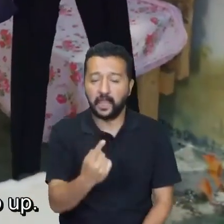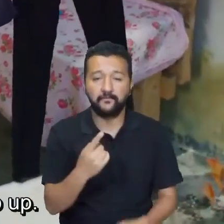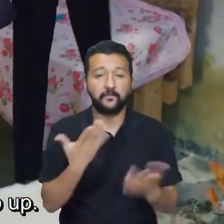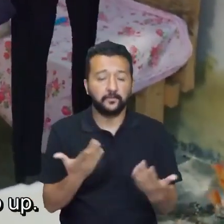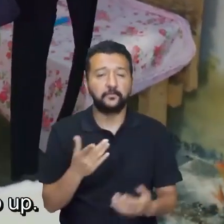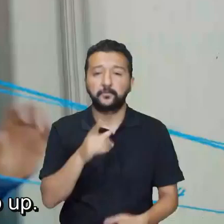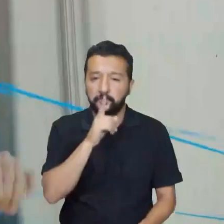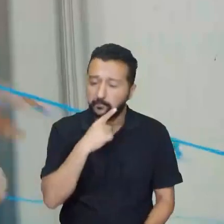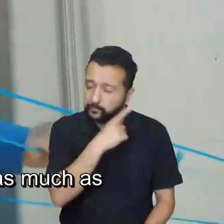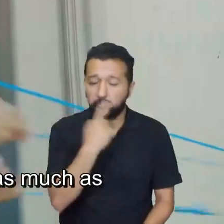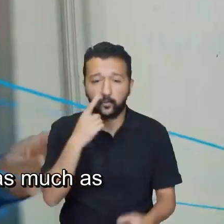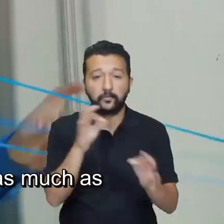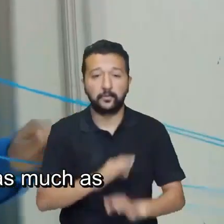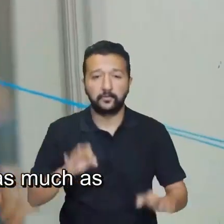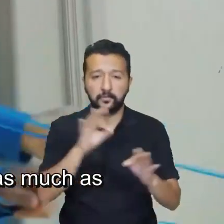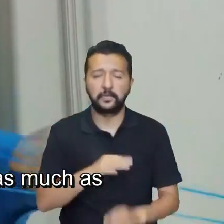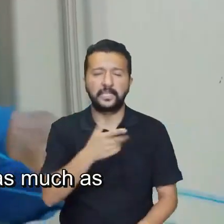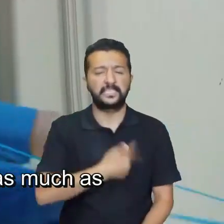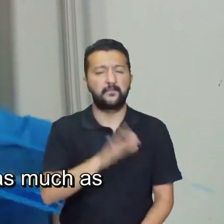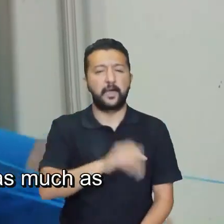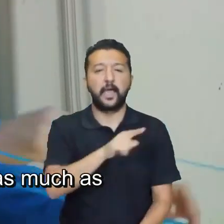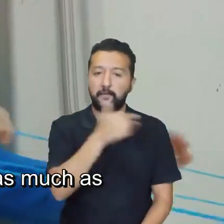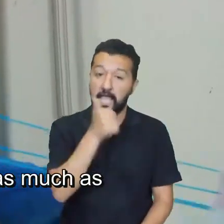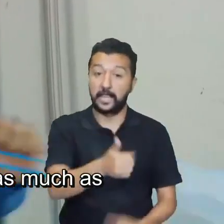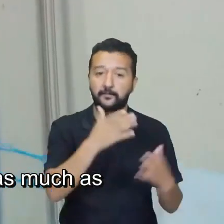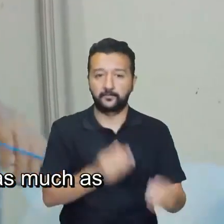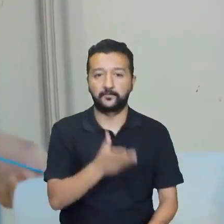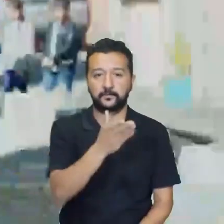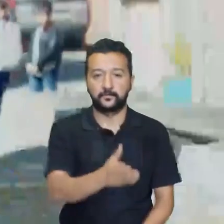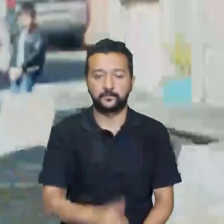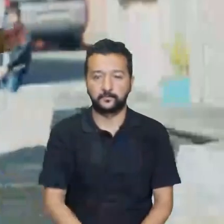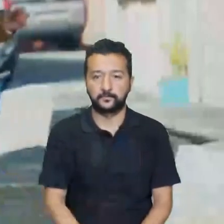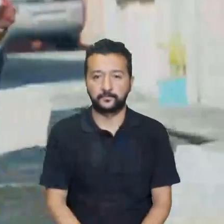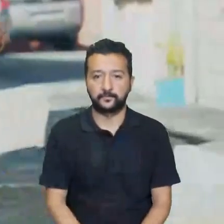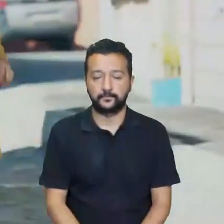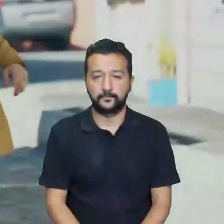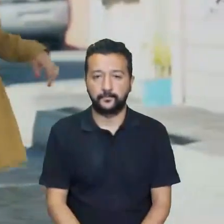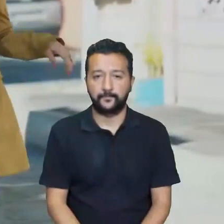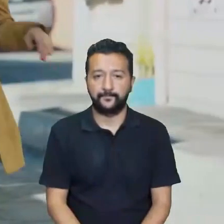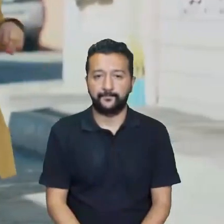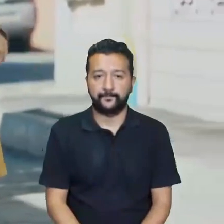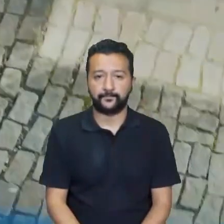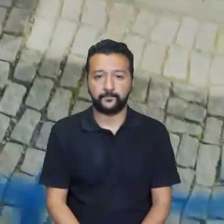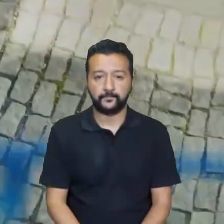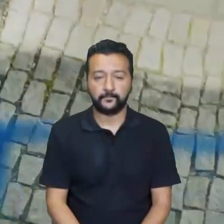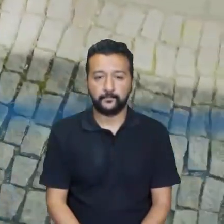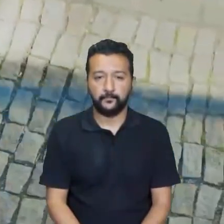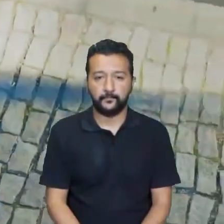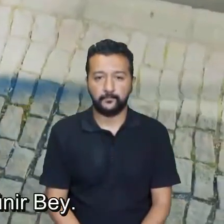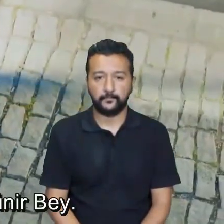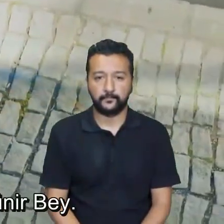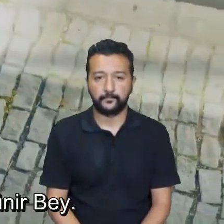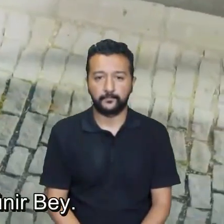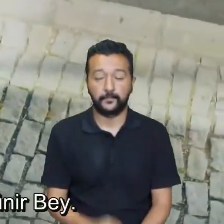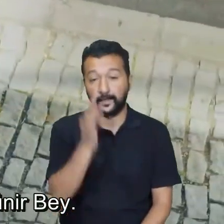dediğini, yüksündüğünü görmedim. Günahım kadar sevmem ama helal olsun. Mürvet takmış koluna çantayı